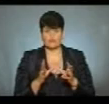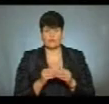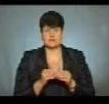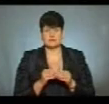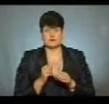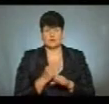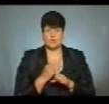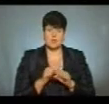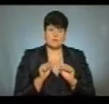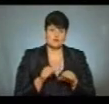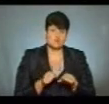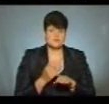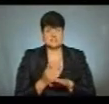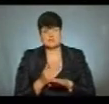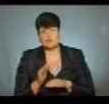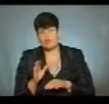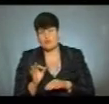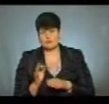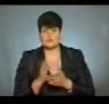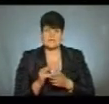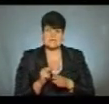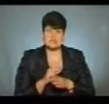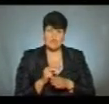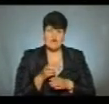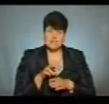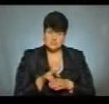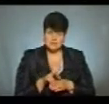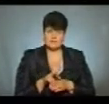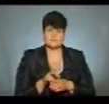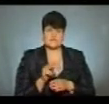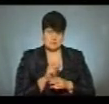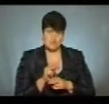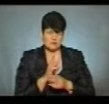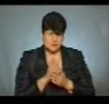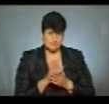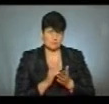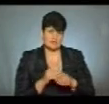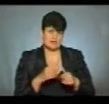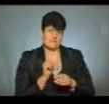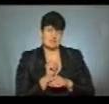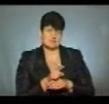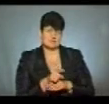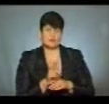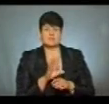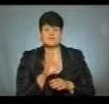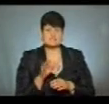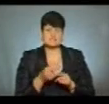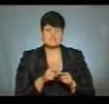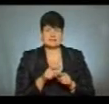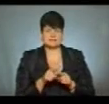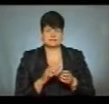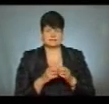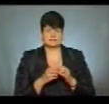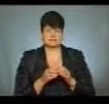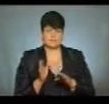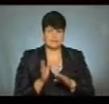робіт, а можливо, там частково, значить, якщо є якісь зауваження, значить, ми даємо вказівку підрядній організації, вони ці всі дефекти і